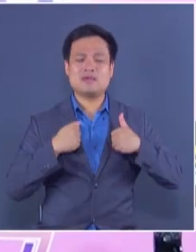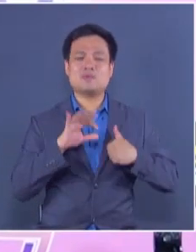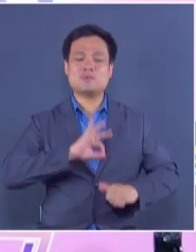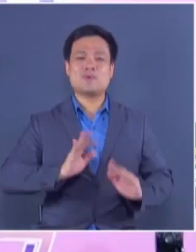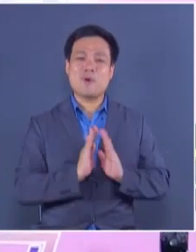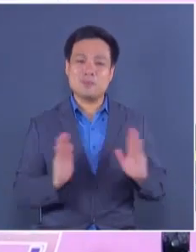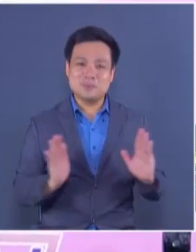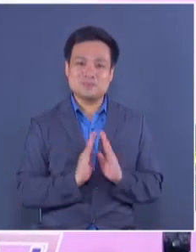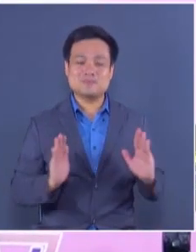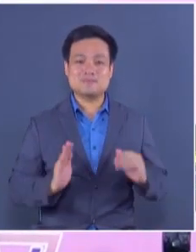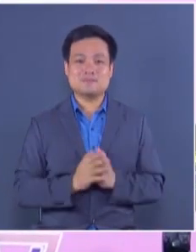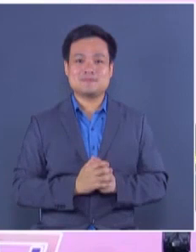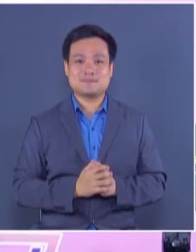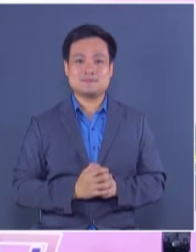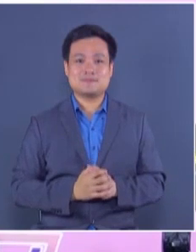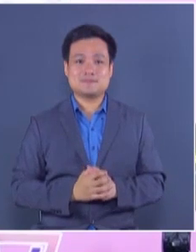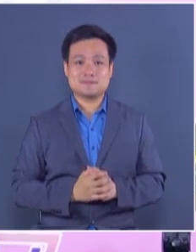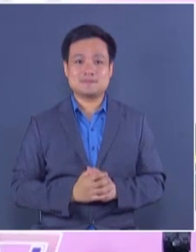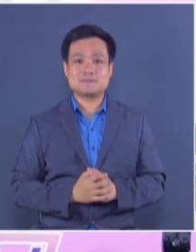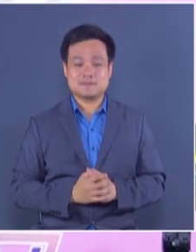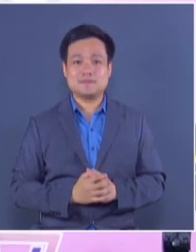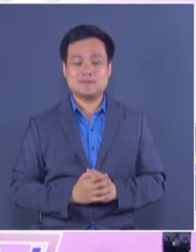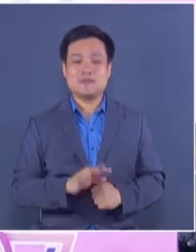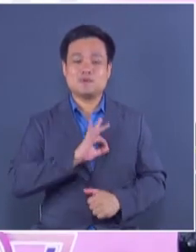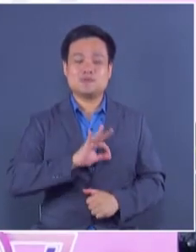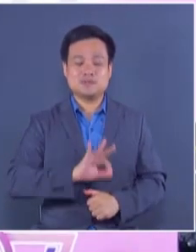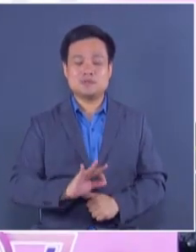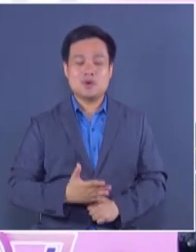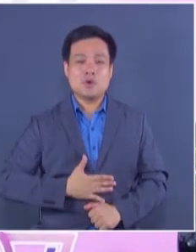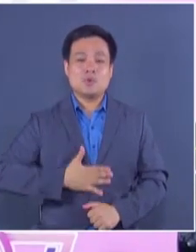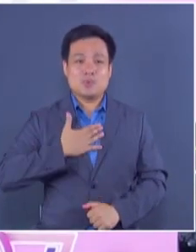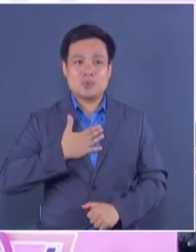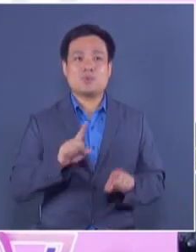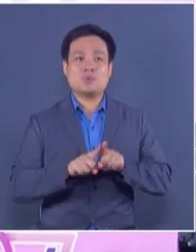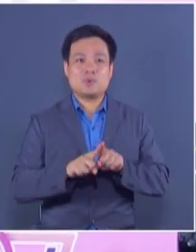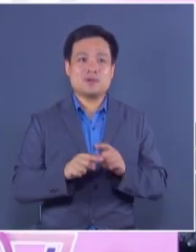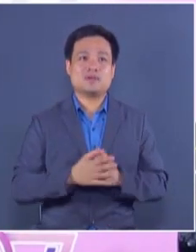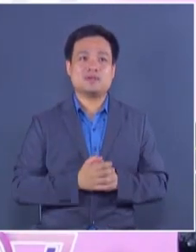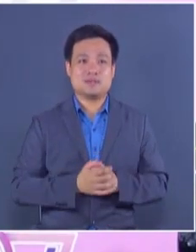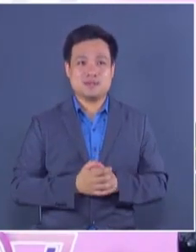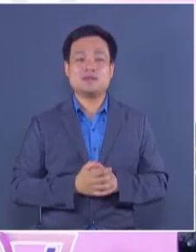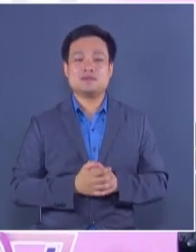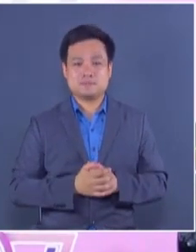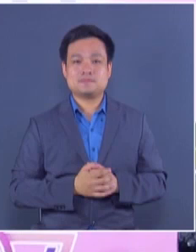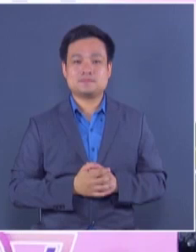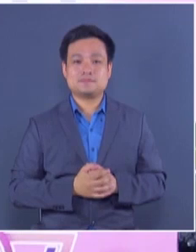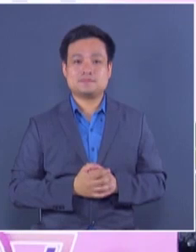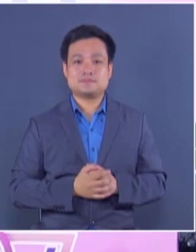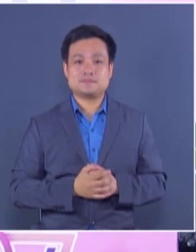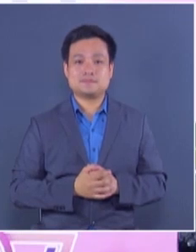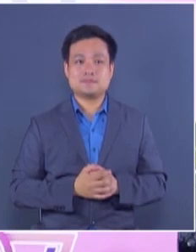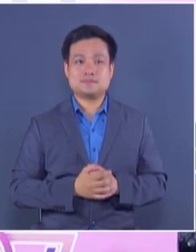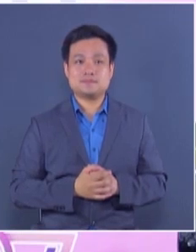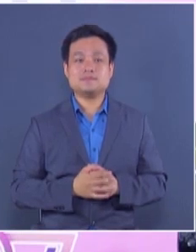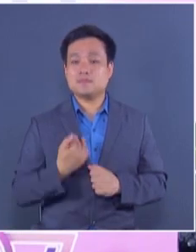เรียกได้ว่าเป็นอีกหนึ่งโมเมนต์ที่แบบประทับใจมากๆเลยครับก็มีคุยกันครับว่าแบบถ้ารอบหน้ามีโอกาสว่างก็จะแบบมานัด